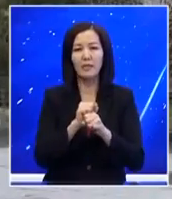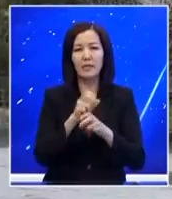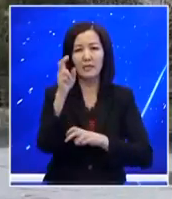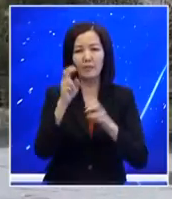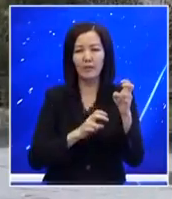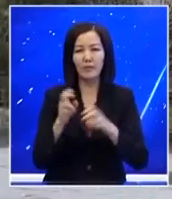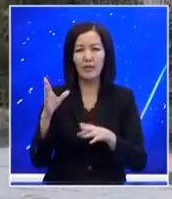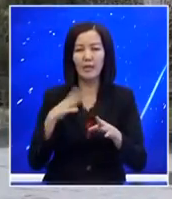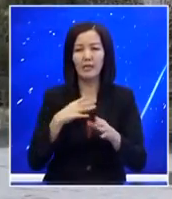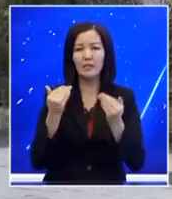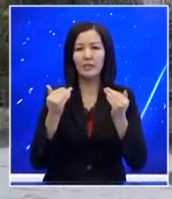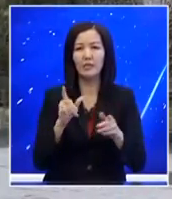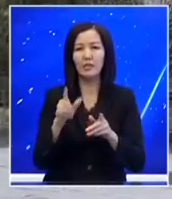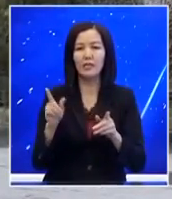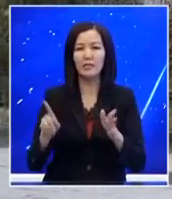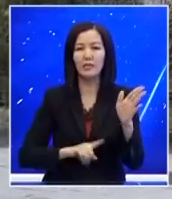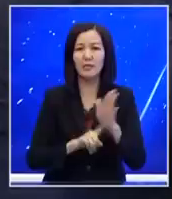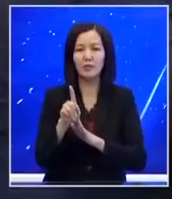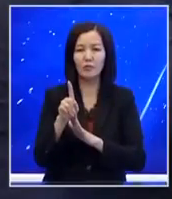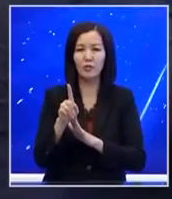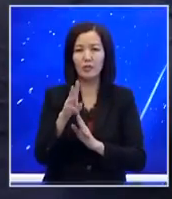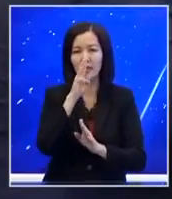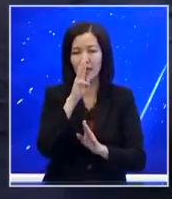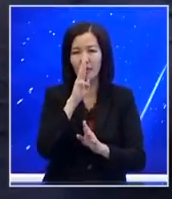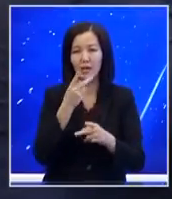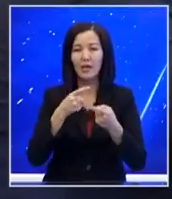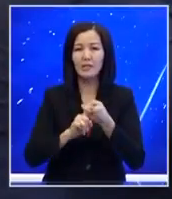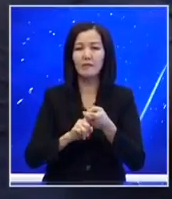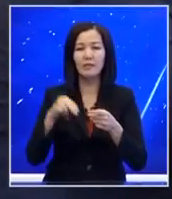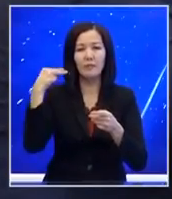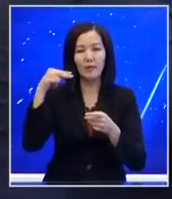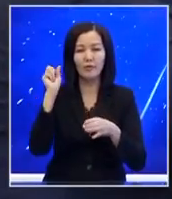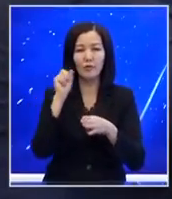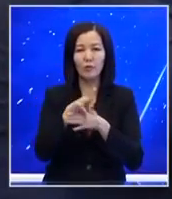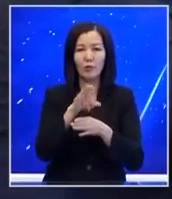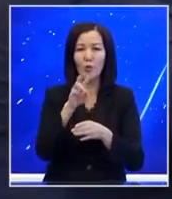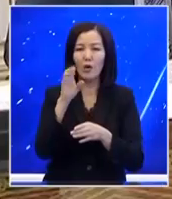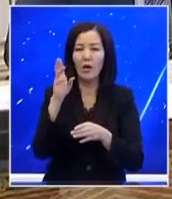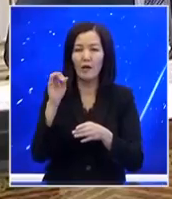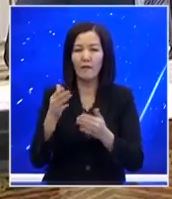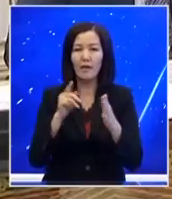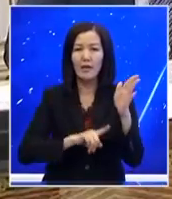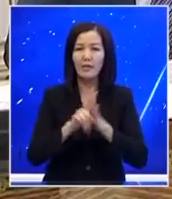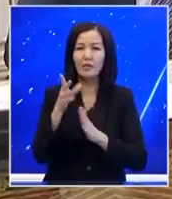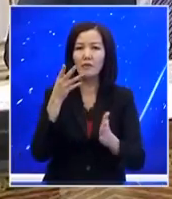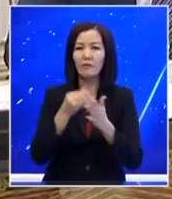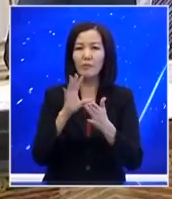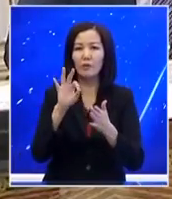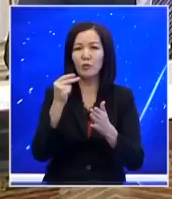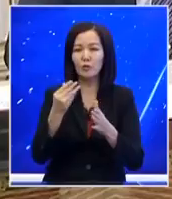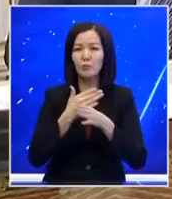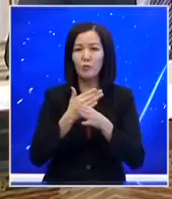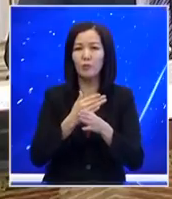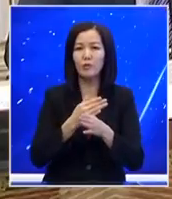организаций лишило большинство граждан источников заработка. В связи с этим, по поручению президента Касым-Жомарта Токаева, начаты выплаты социальной помощи